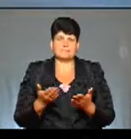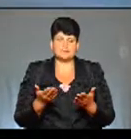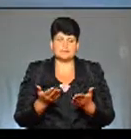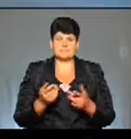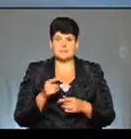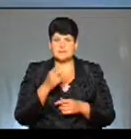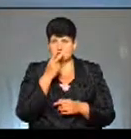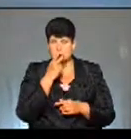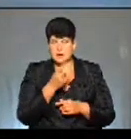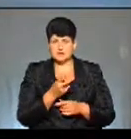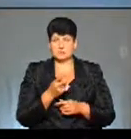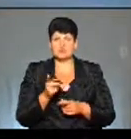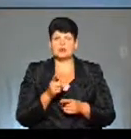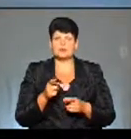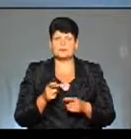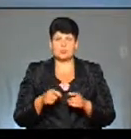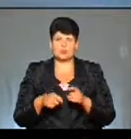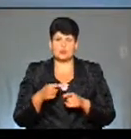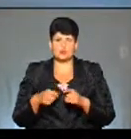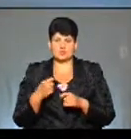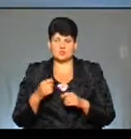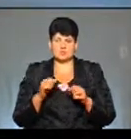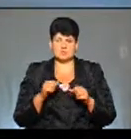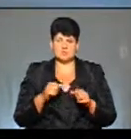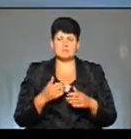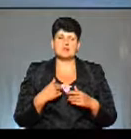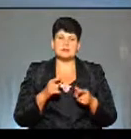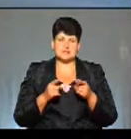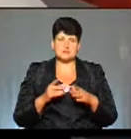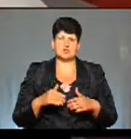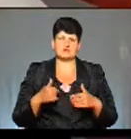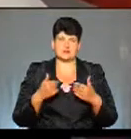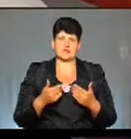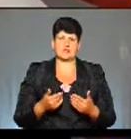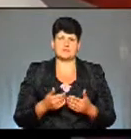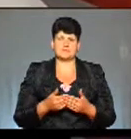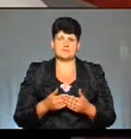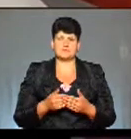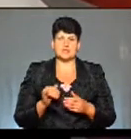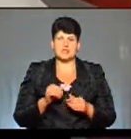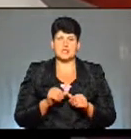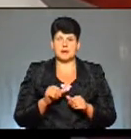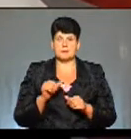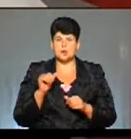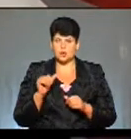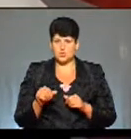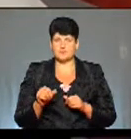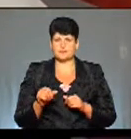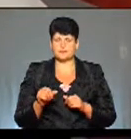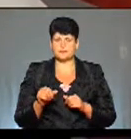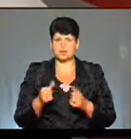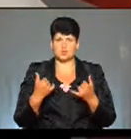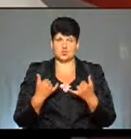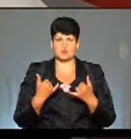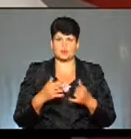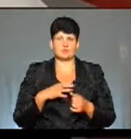ми бачимо, що десь порушуються якісь такі можливості, ми, звісно, звертаємося. І крім того, от буквально сьогодні